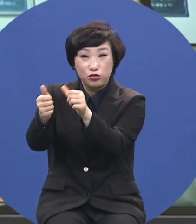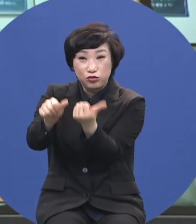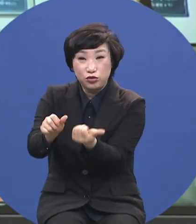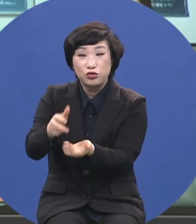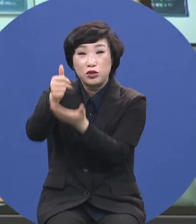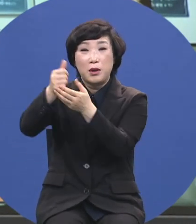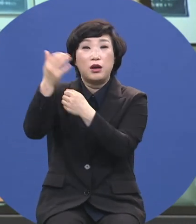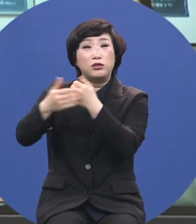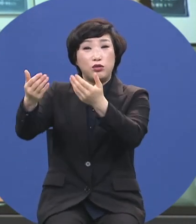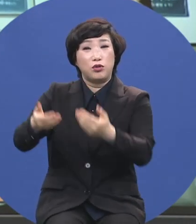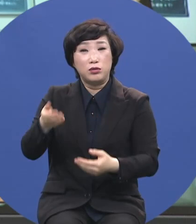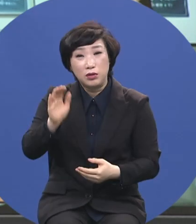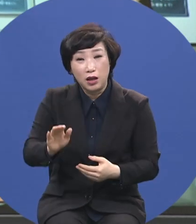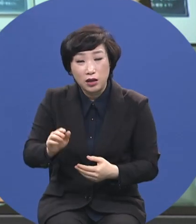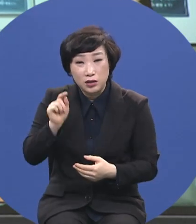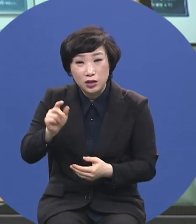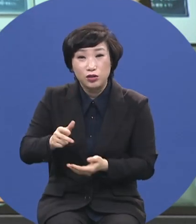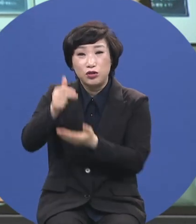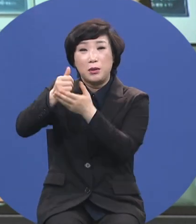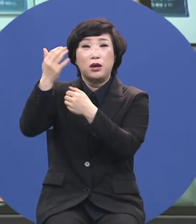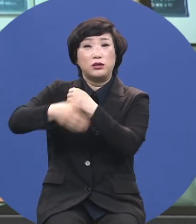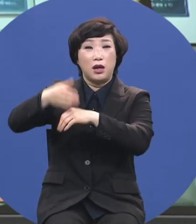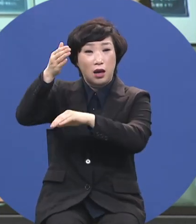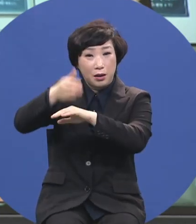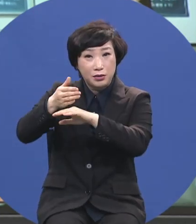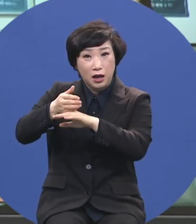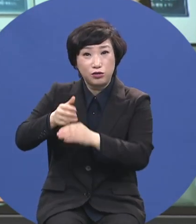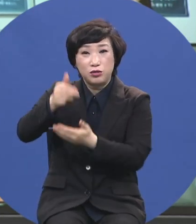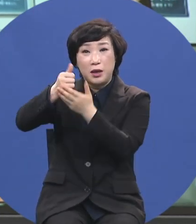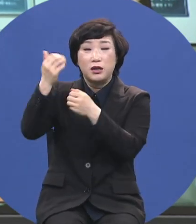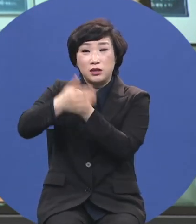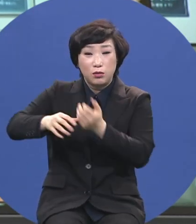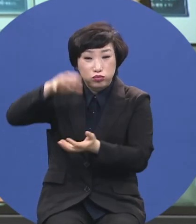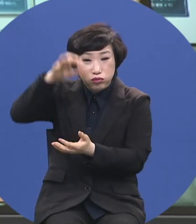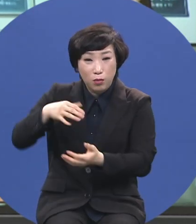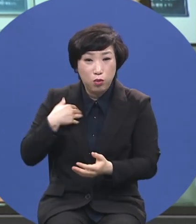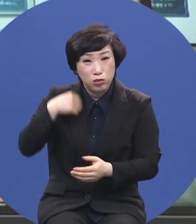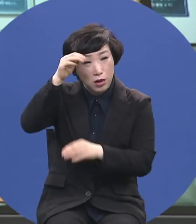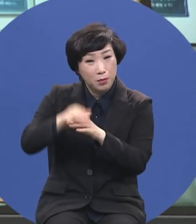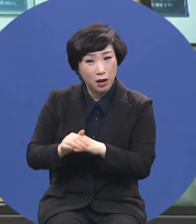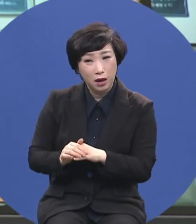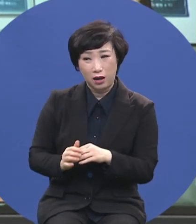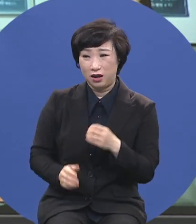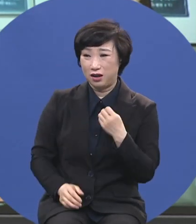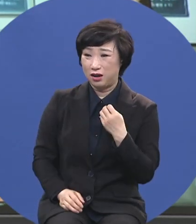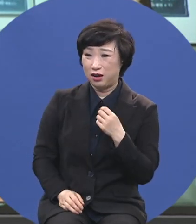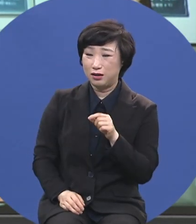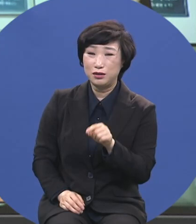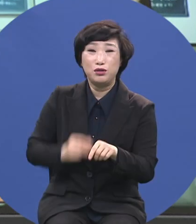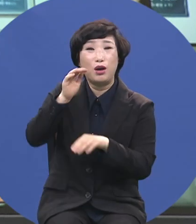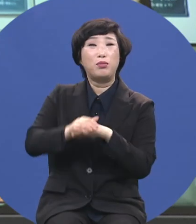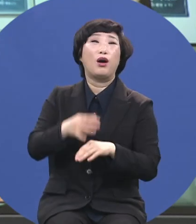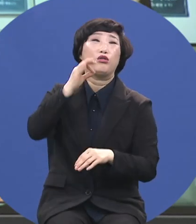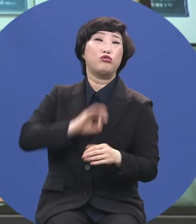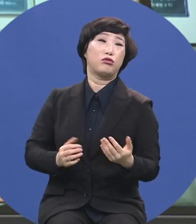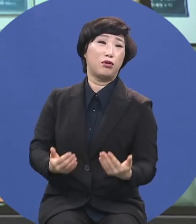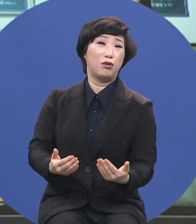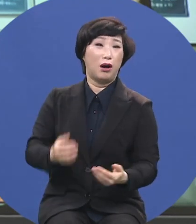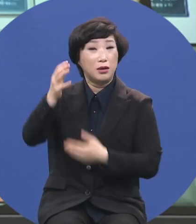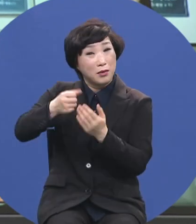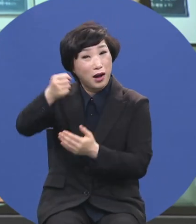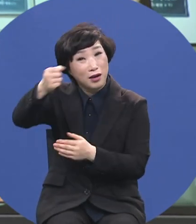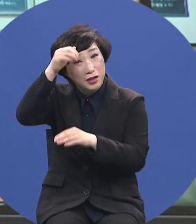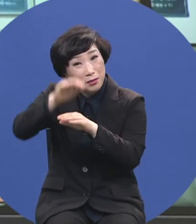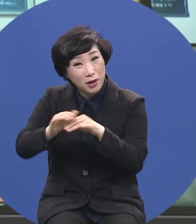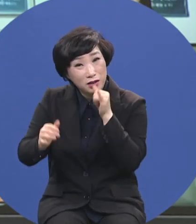은혜 베푸신 그 은혜의 감사와 그 은혜의 분량을 모르는 예배라면 이 예배가 무슨 하나님이